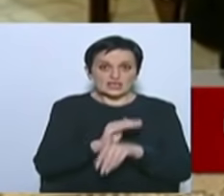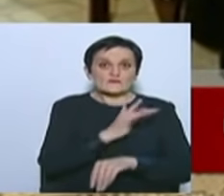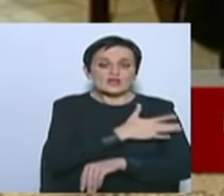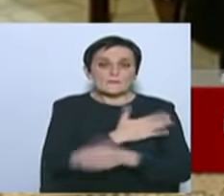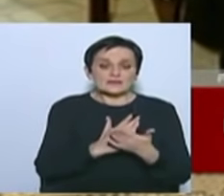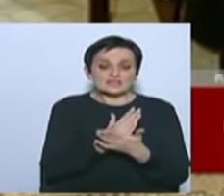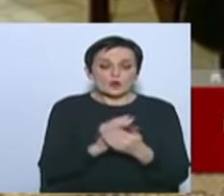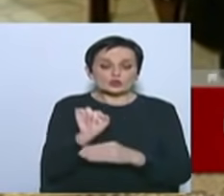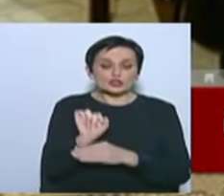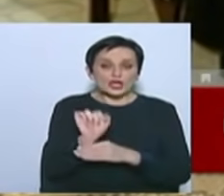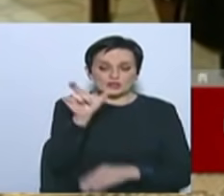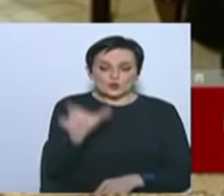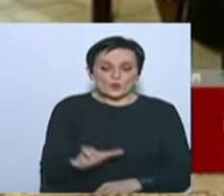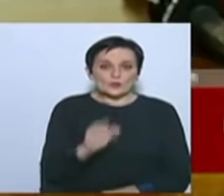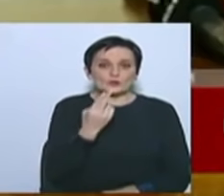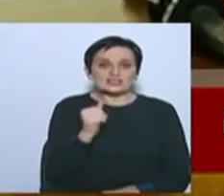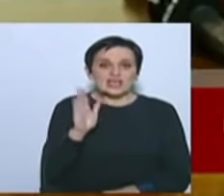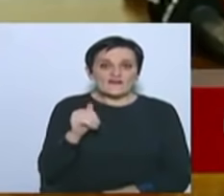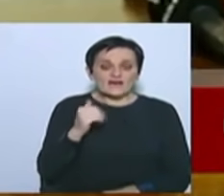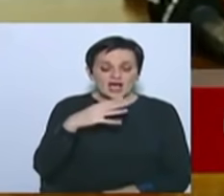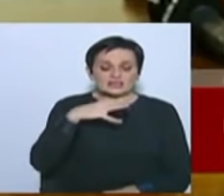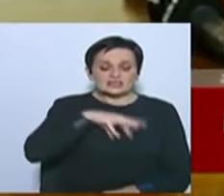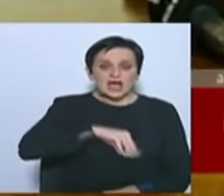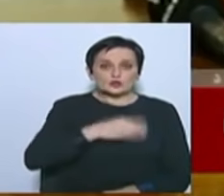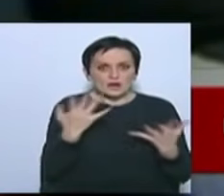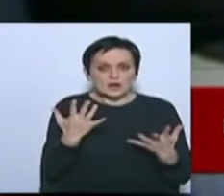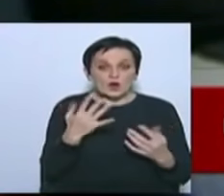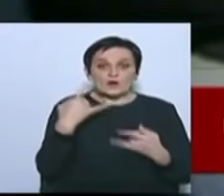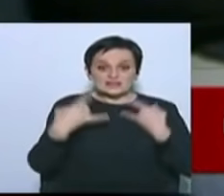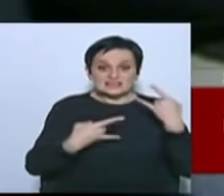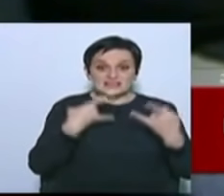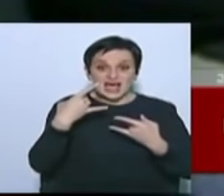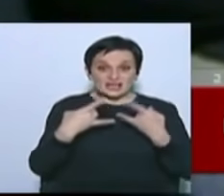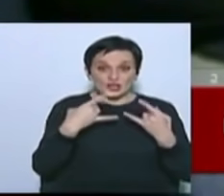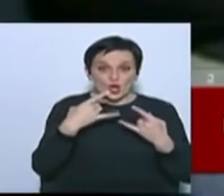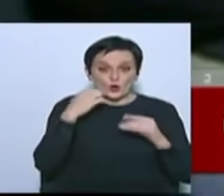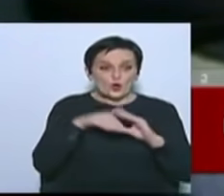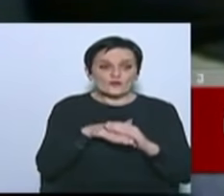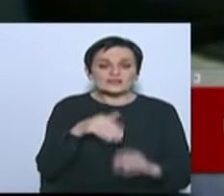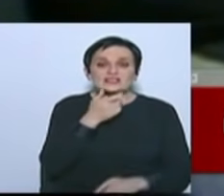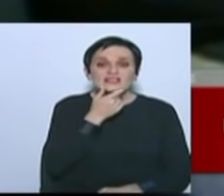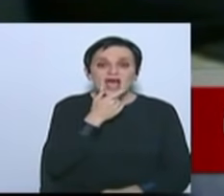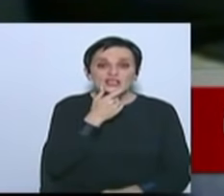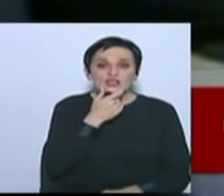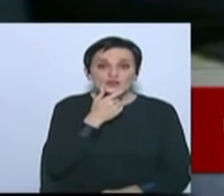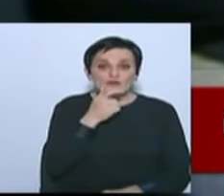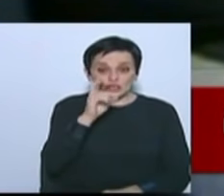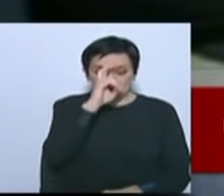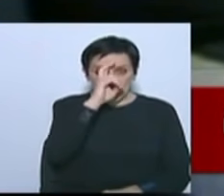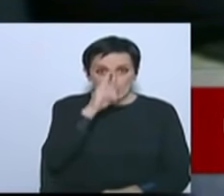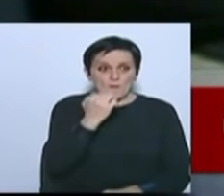գերատեսչությունը տարիներ շարունակ հետևել է Վրաստանի ամենակարող եկեղեցու առաջնորդների անձնական կյանքին, գաղտնազերծել